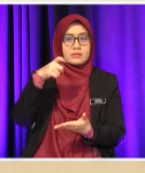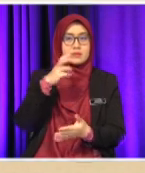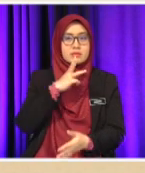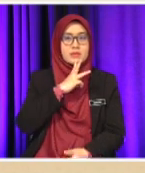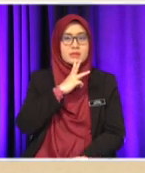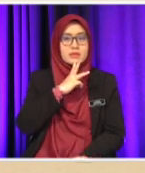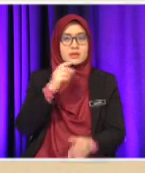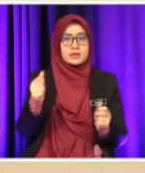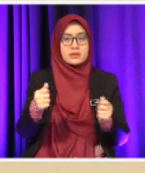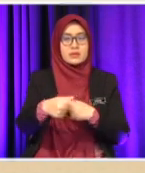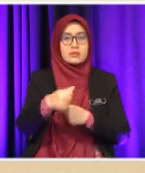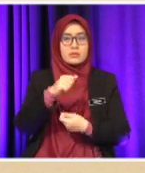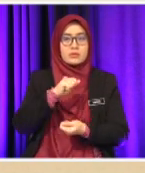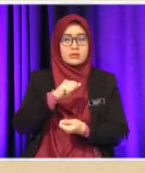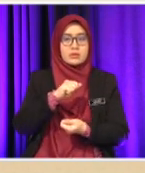udara